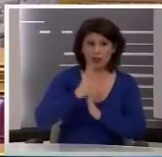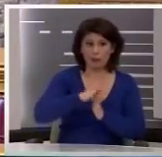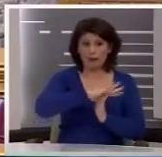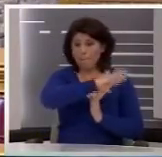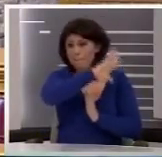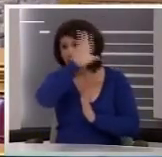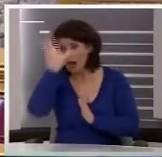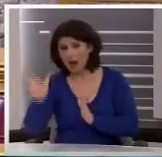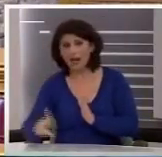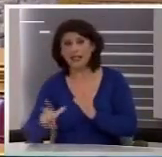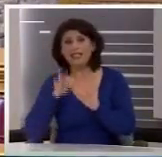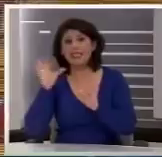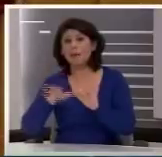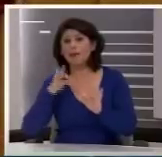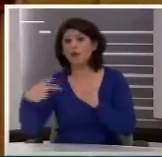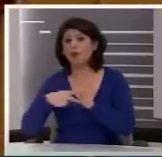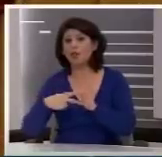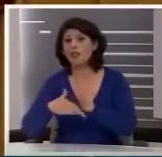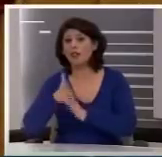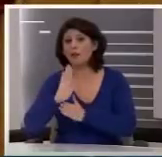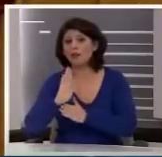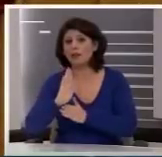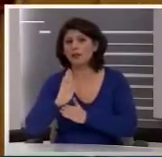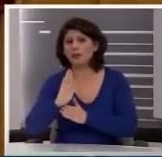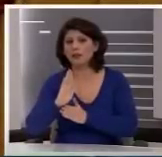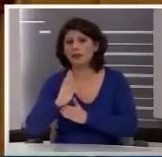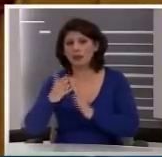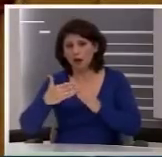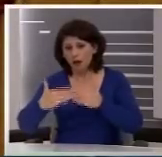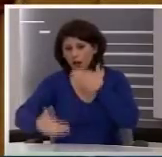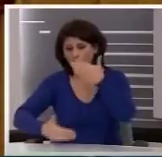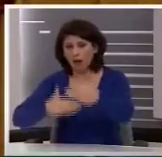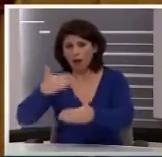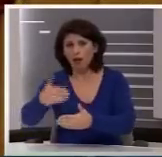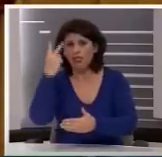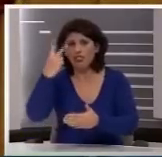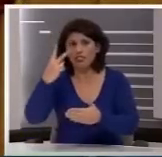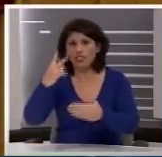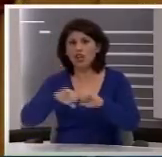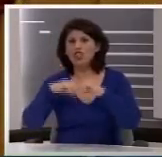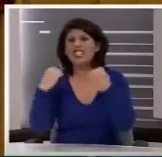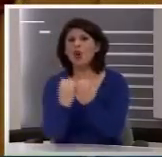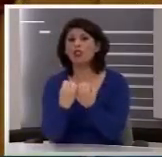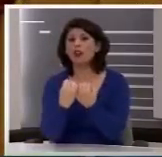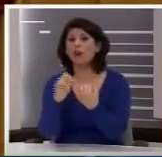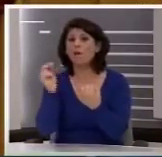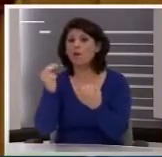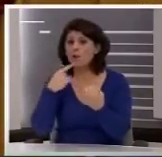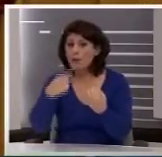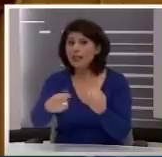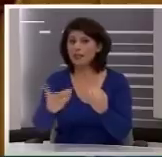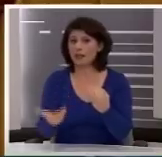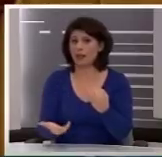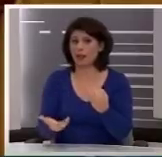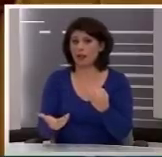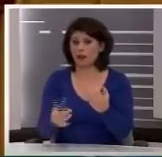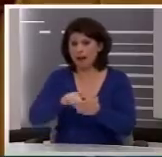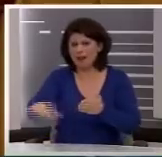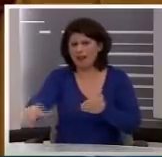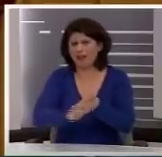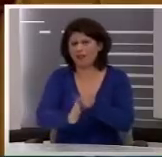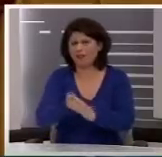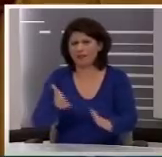Σεπτέμβριο το 2015 που ήταν υπουργός ο κ. Κουρουμπλής. Μεσολάβησαν από τότε μέχρι από την πράξη δύο σύνοδοι? Ναι ή όχι? Πέστε τα για να ακούει ο ελληνικός λαός. Και ας πω και